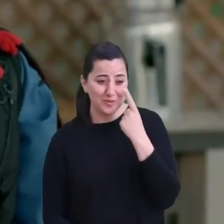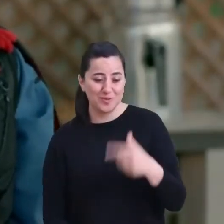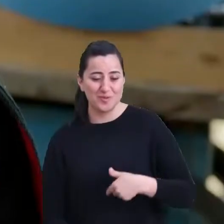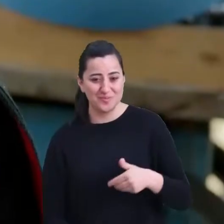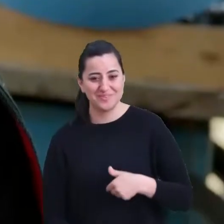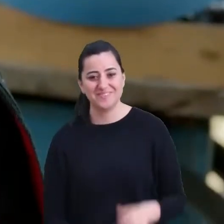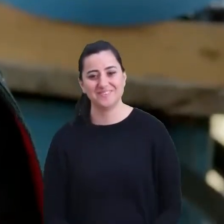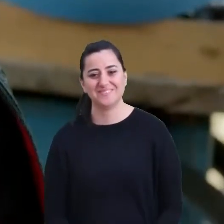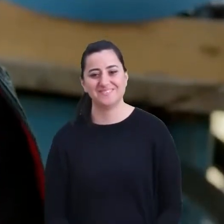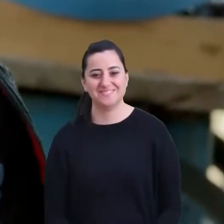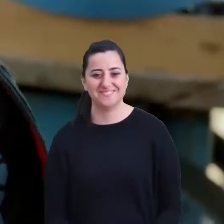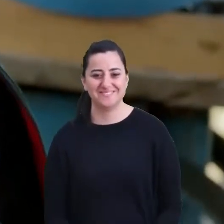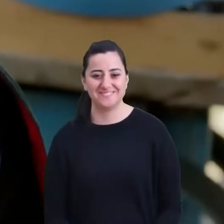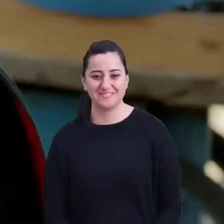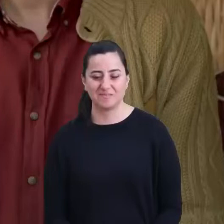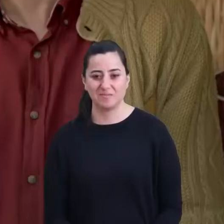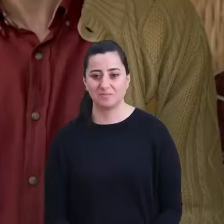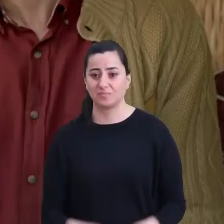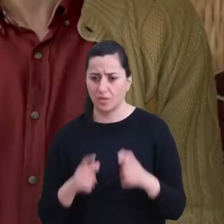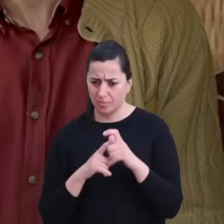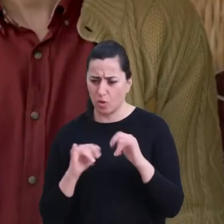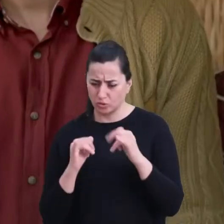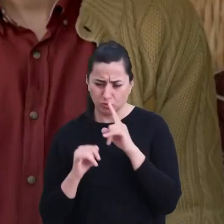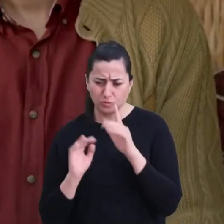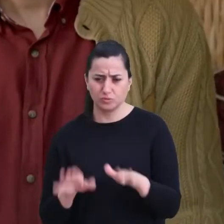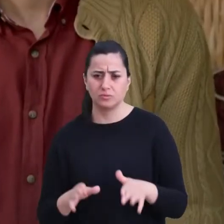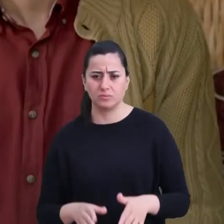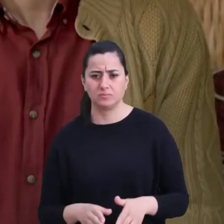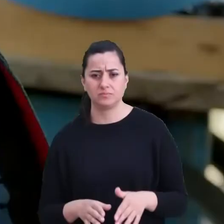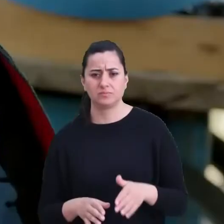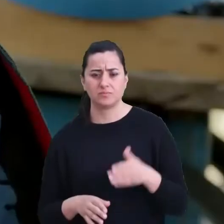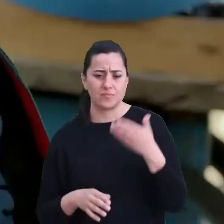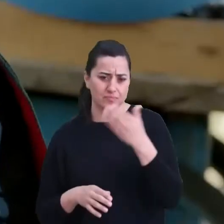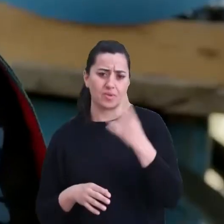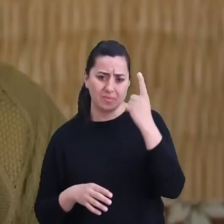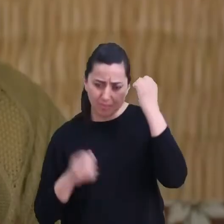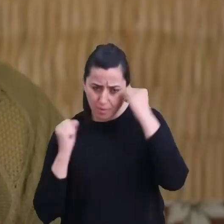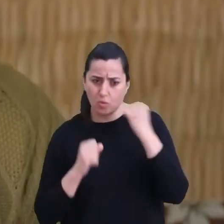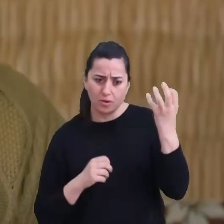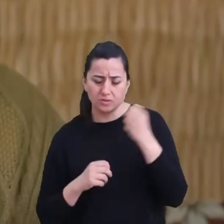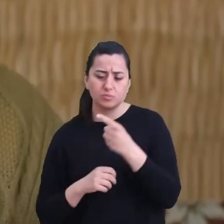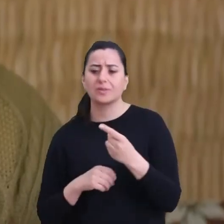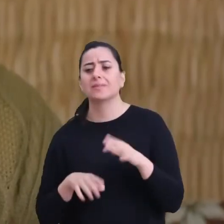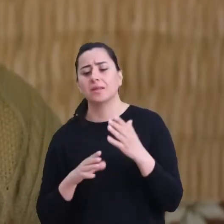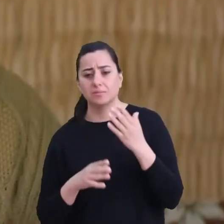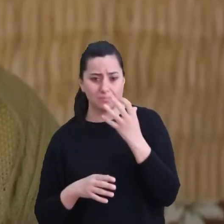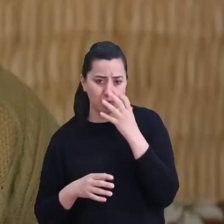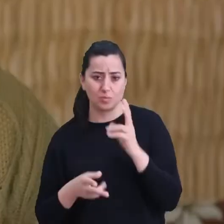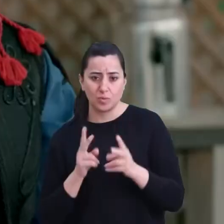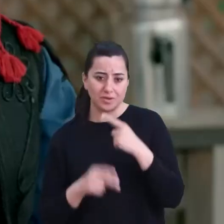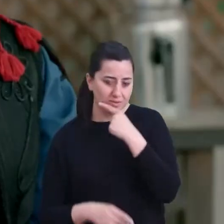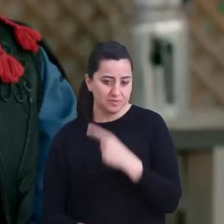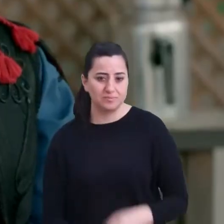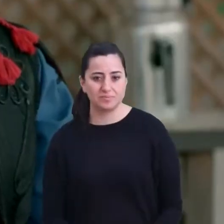ben. Emin, oyununu oyna lan. Biz adama gideceğiz, alacağız bir tane peruk. Böyle çıkmayacak sahneye, prova için o